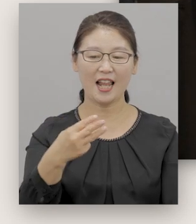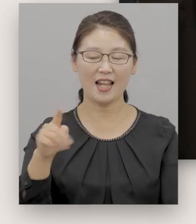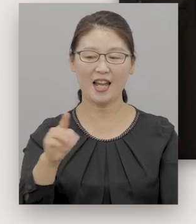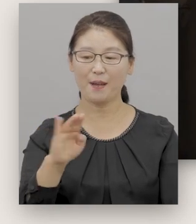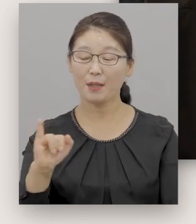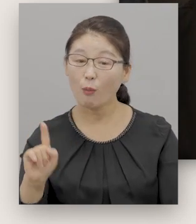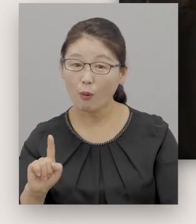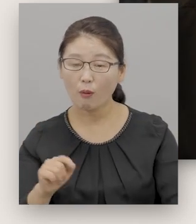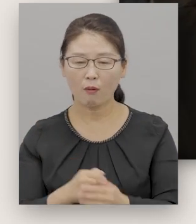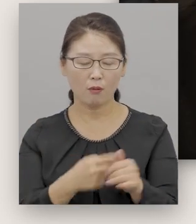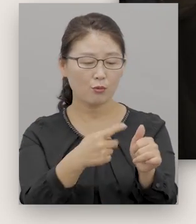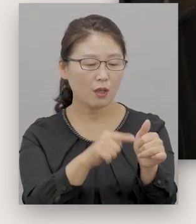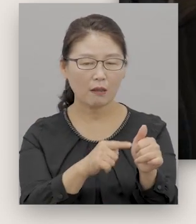자아입니다.